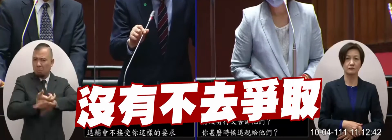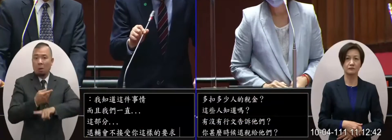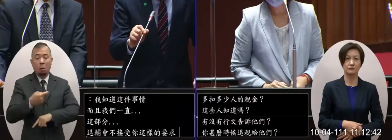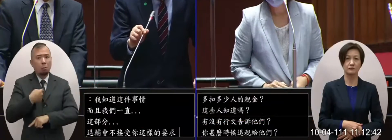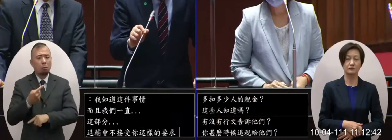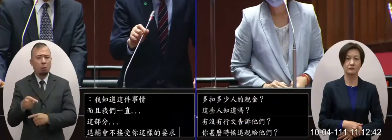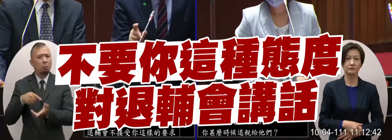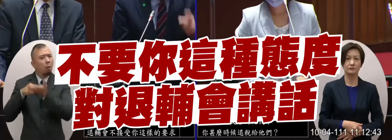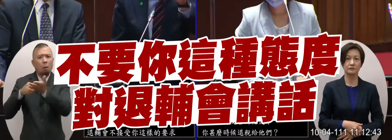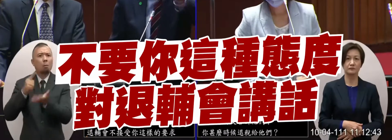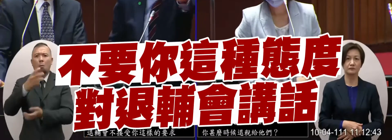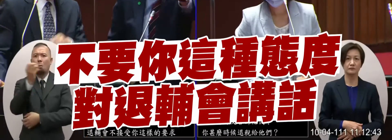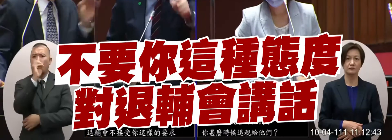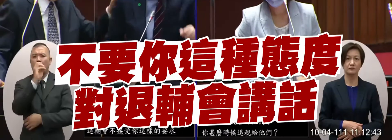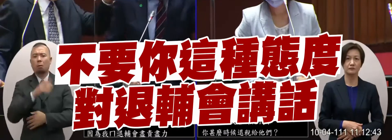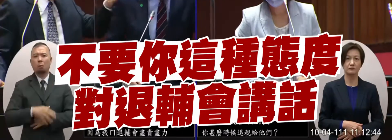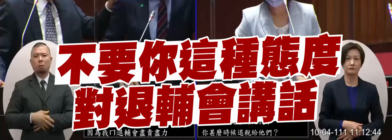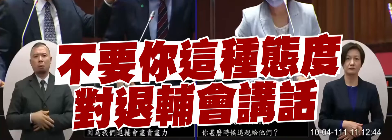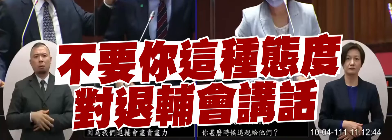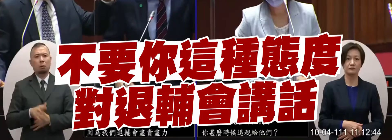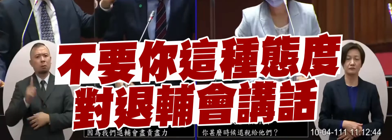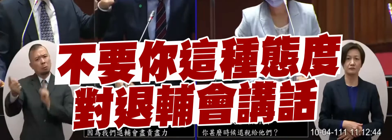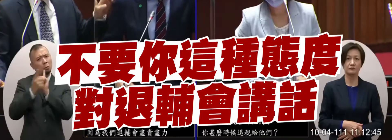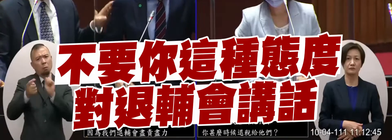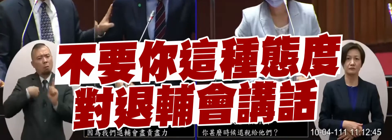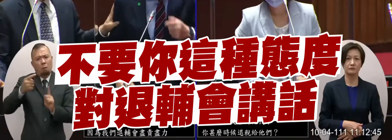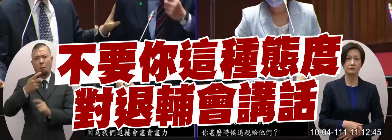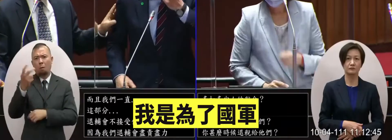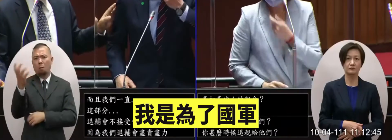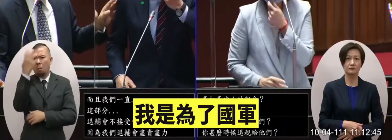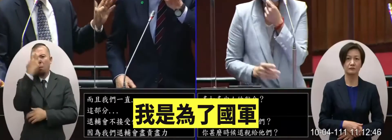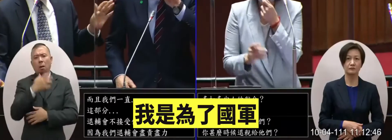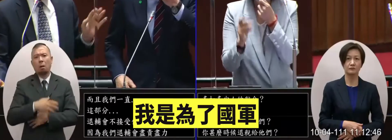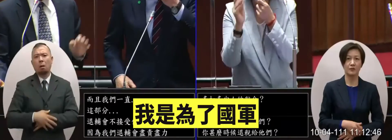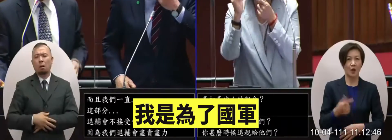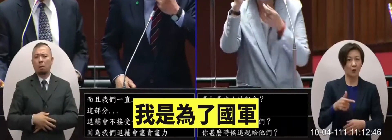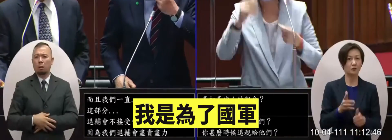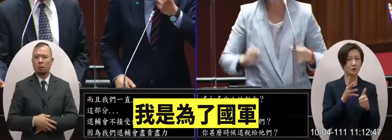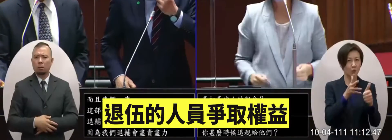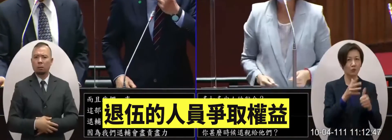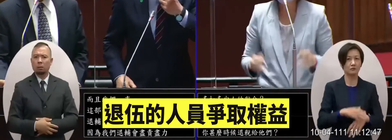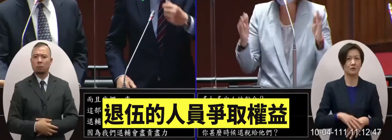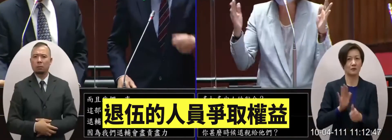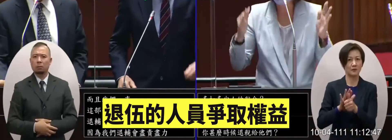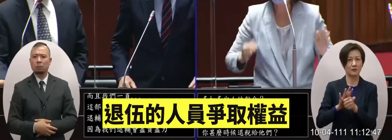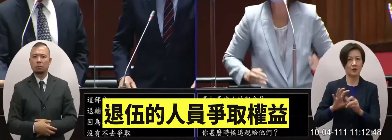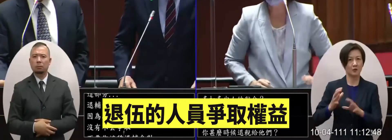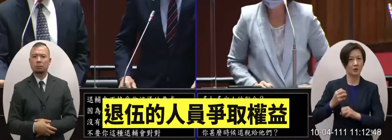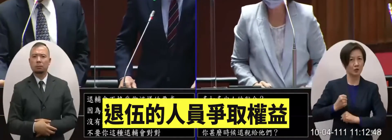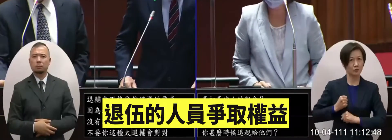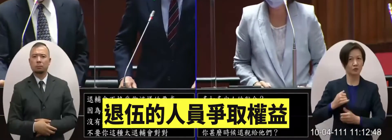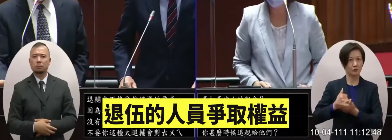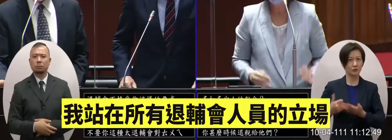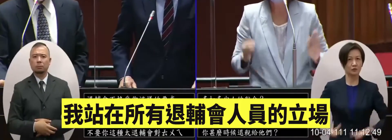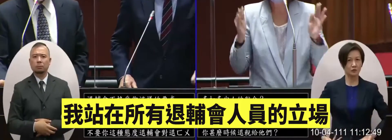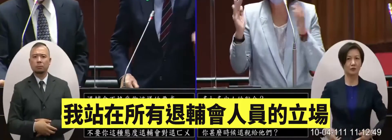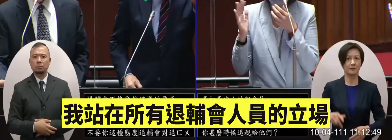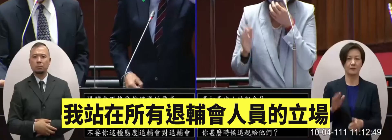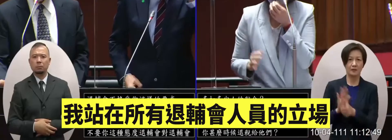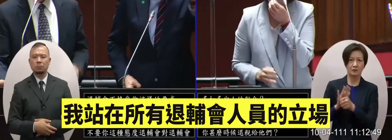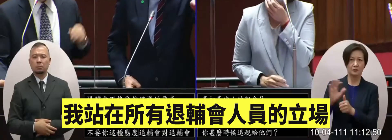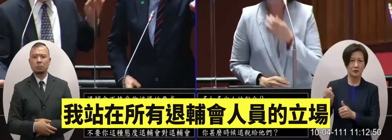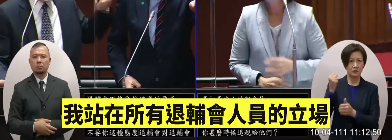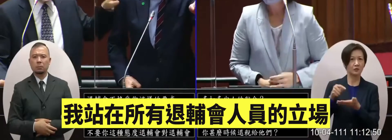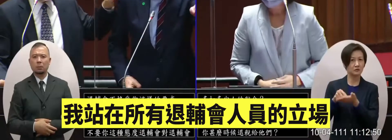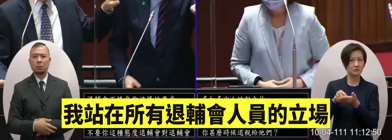取。不要你这种态度对退伍会讲话。 我是为我的国军退伍的人也争取权益，也